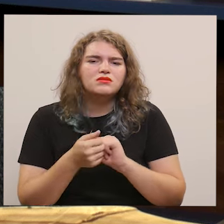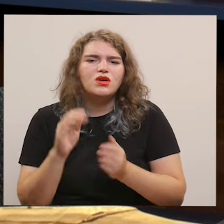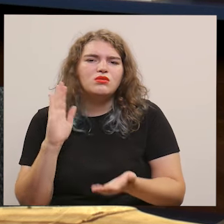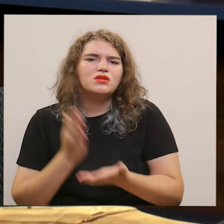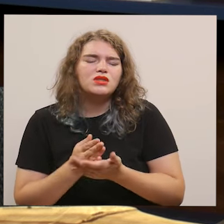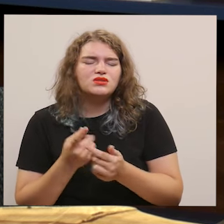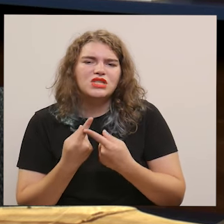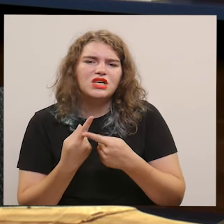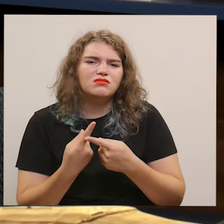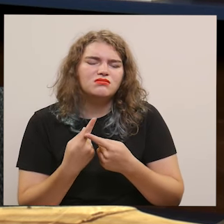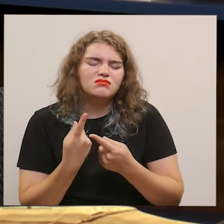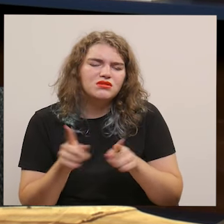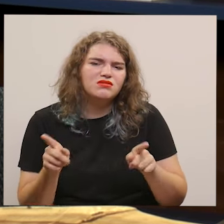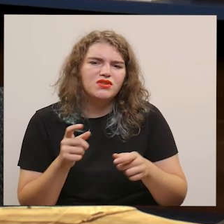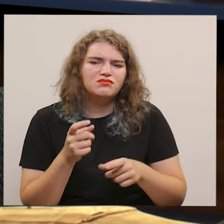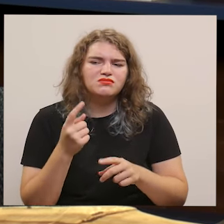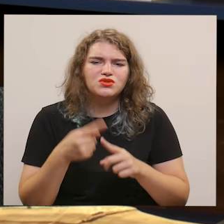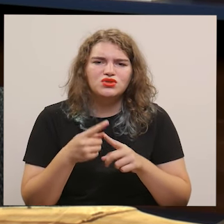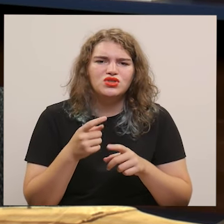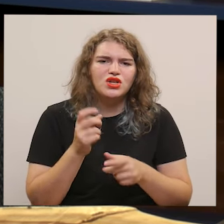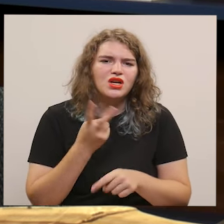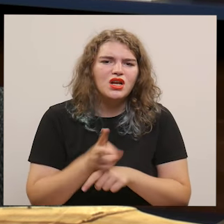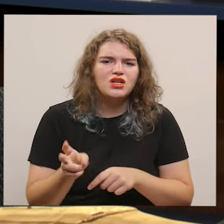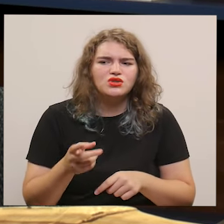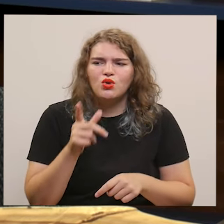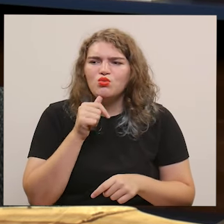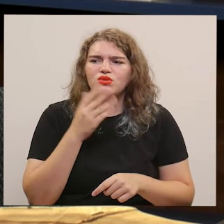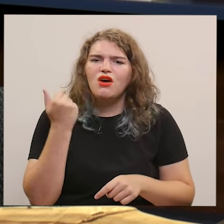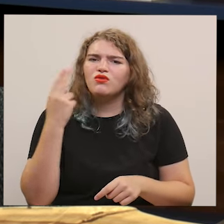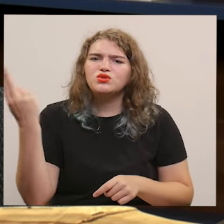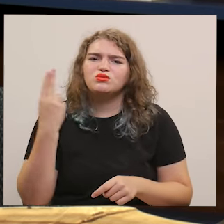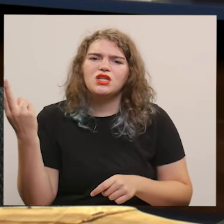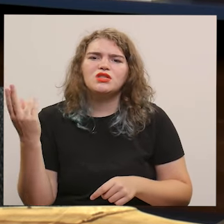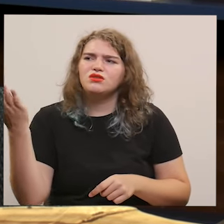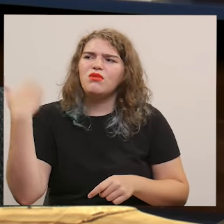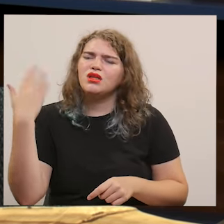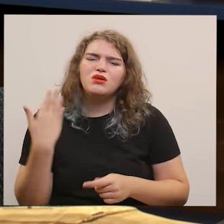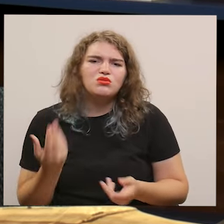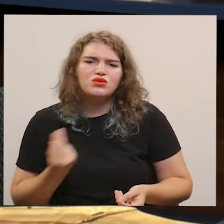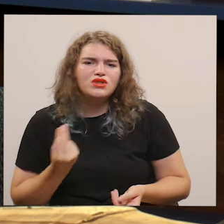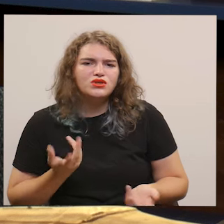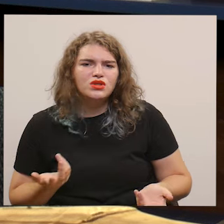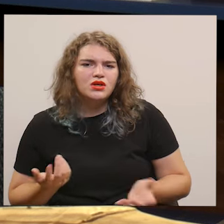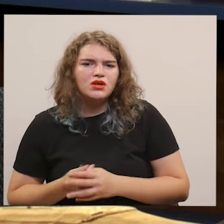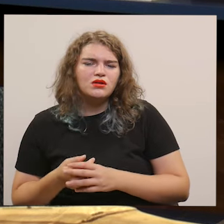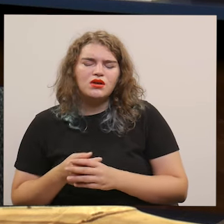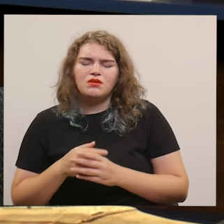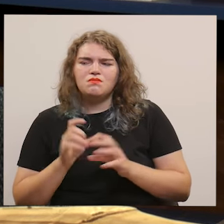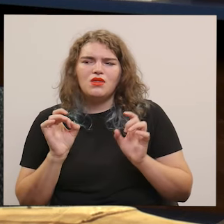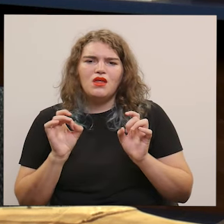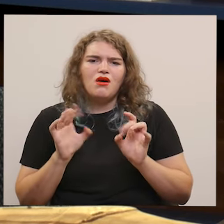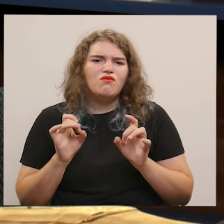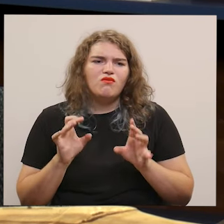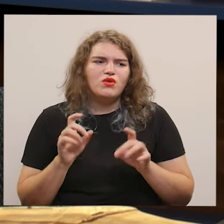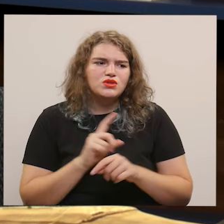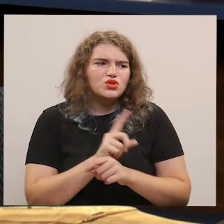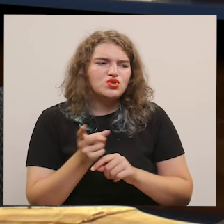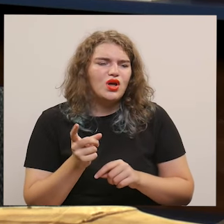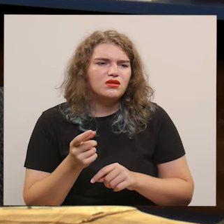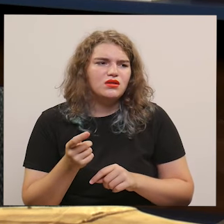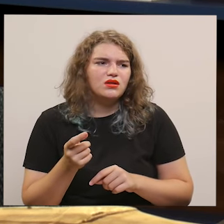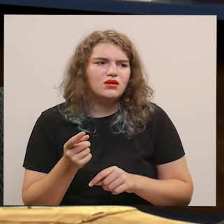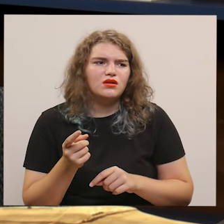pentru tine. Ai putea să spui, bine, dar unde a fost Dumnezeu acolo? Nu am fost așa, să zic, să mă cert niciodată,